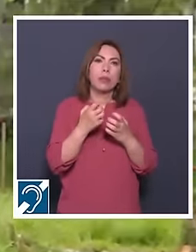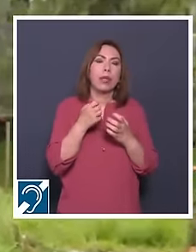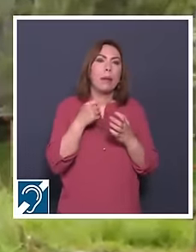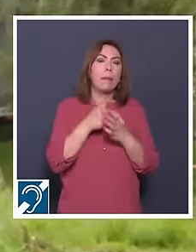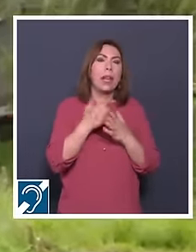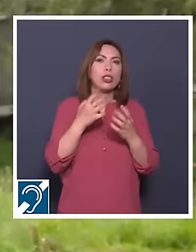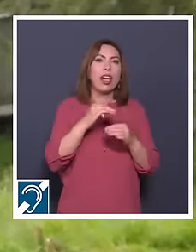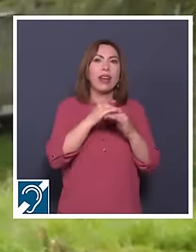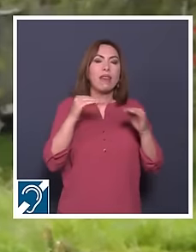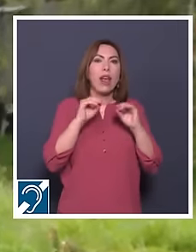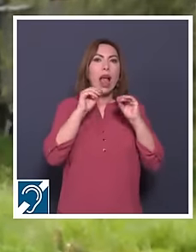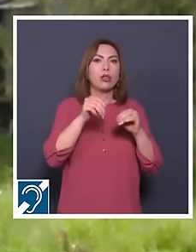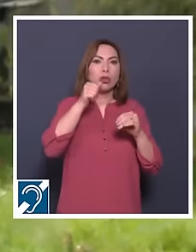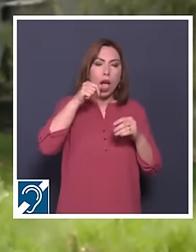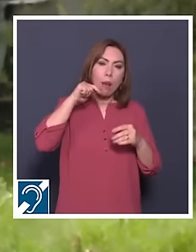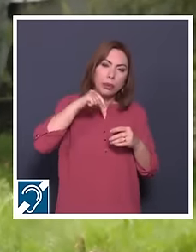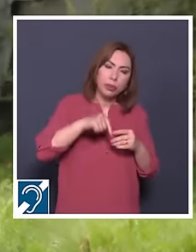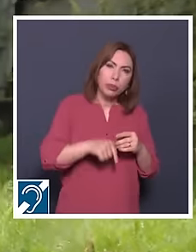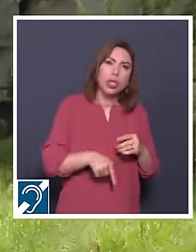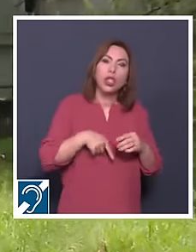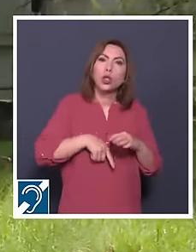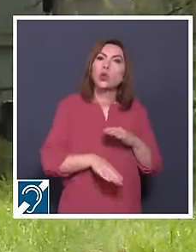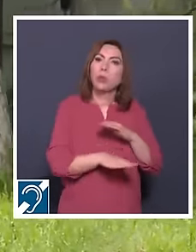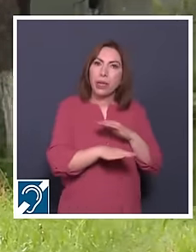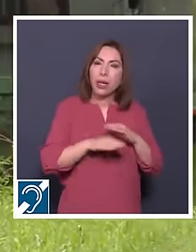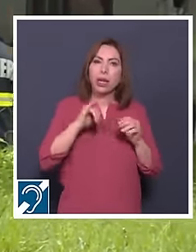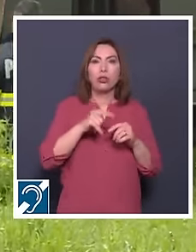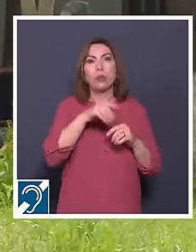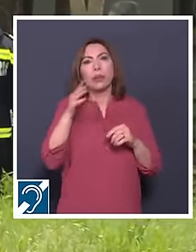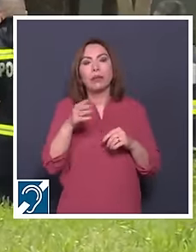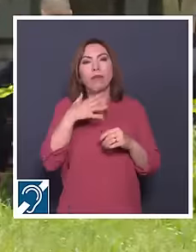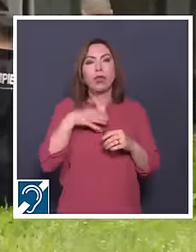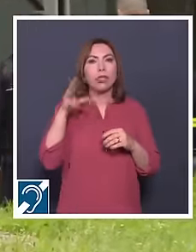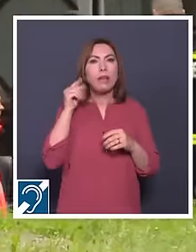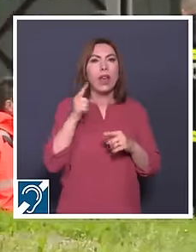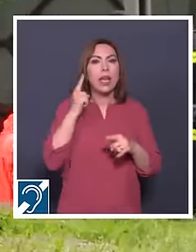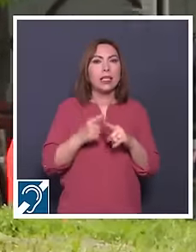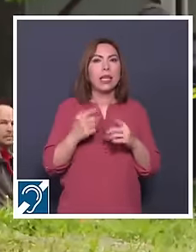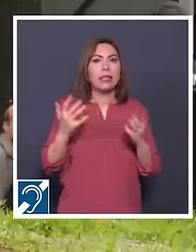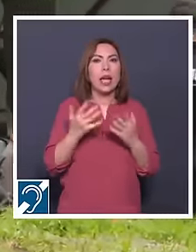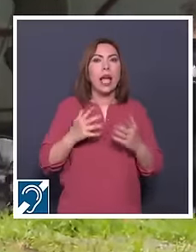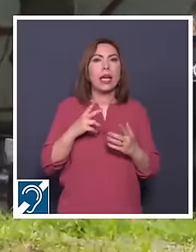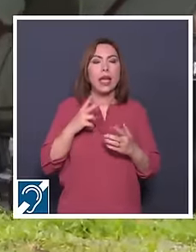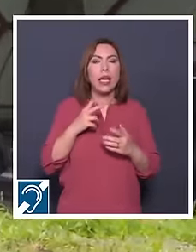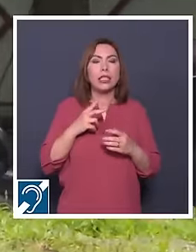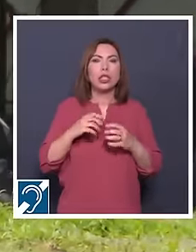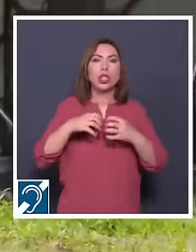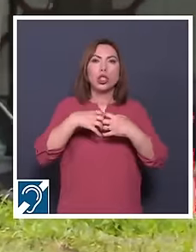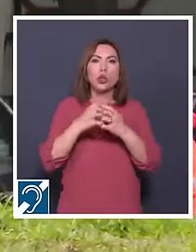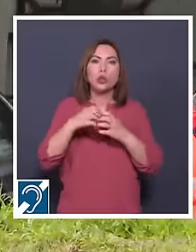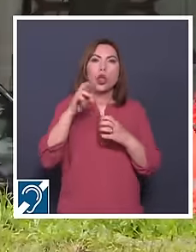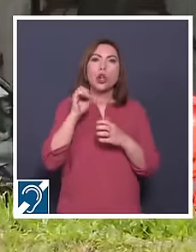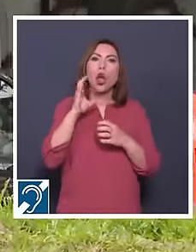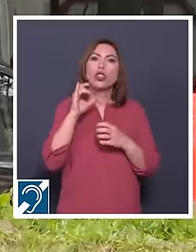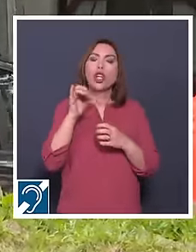până la ce nivel ajunge apa din subteran, iar pe de altă parte vor să afle exact care este structura